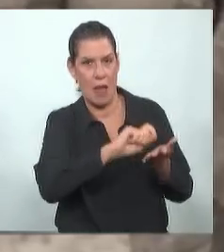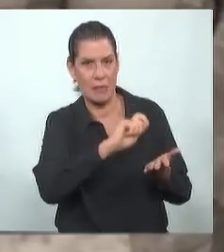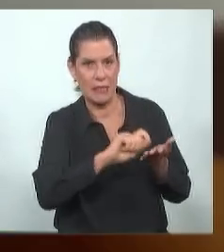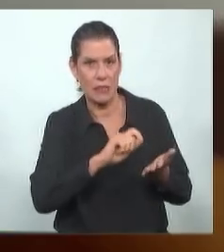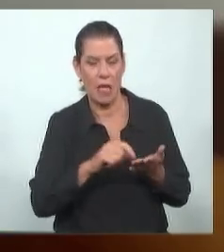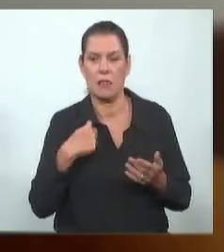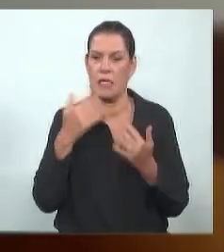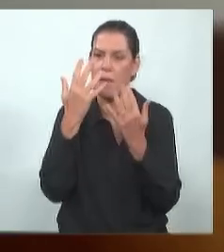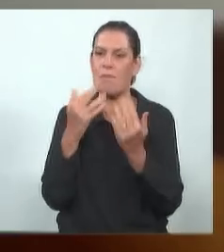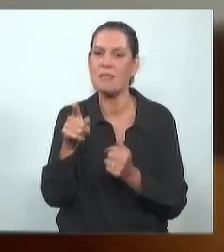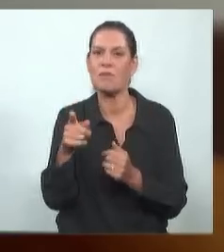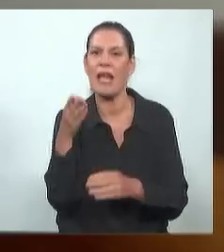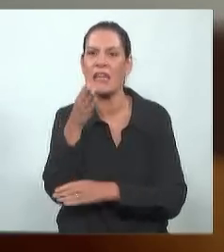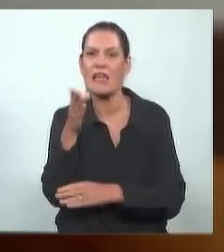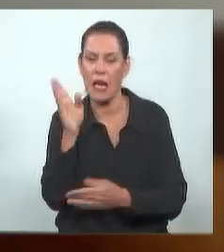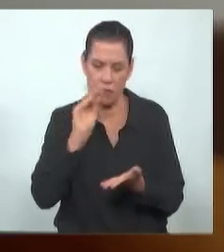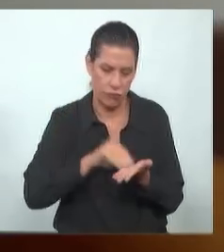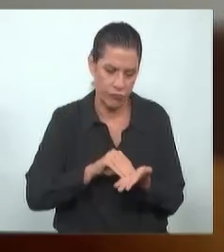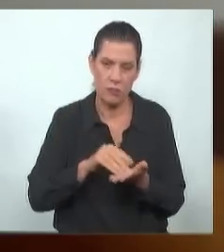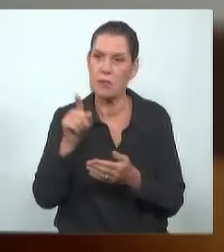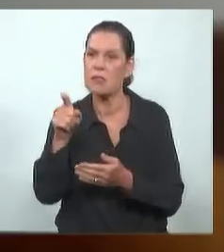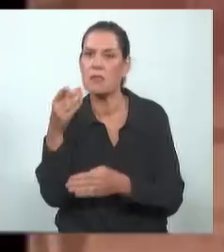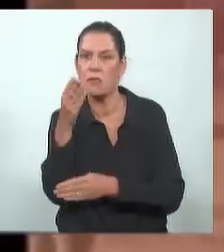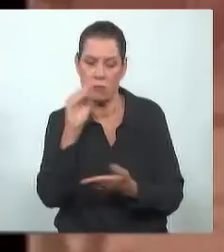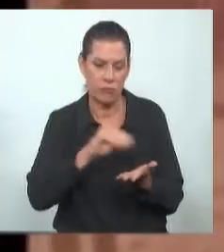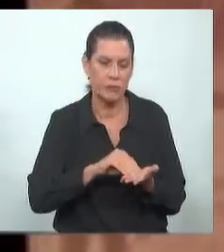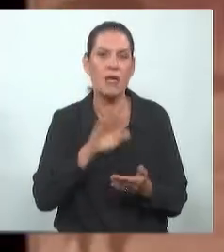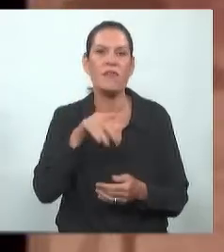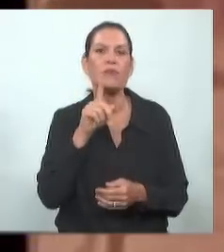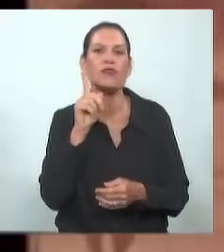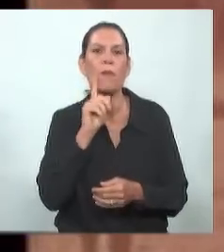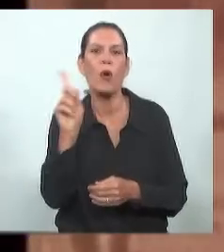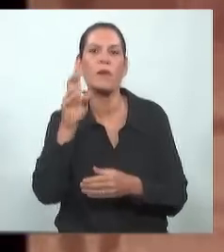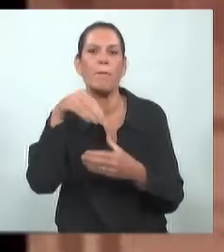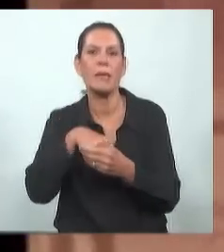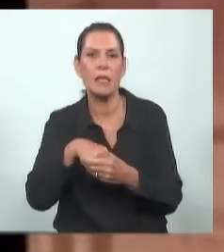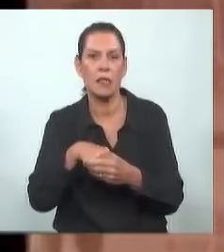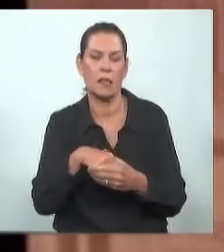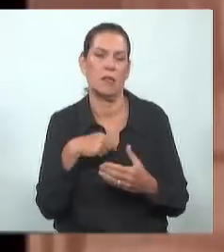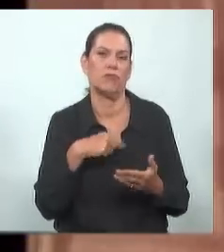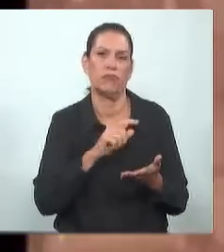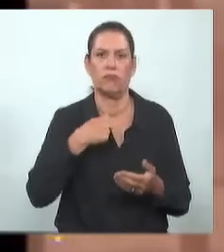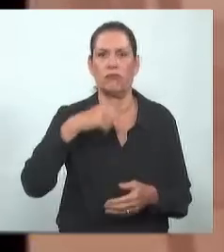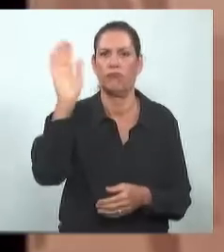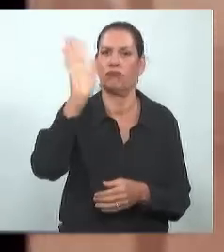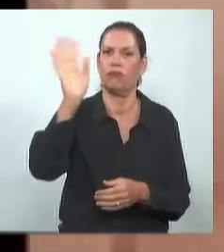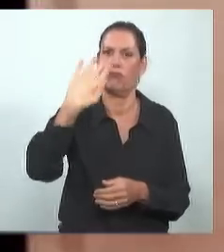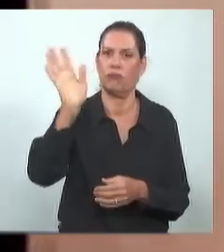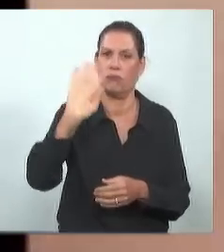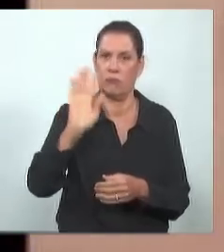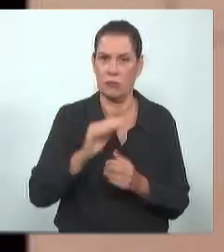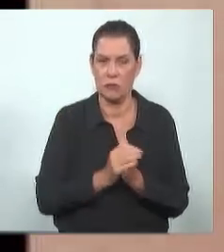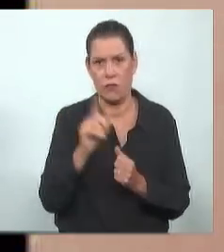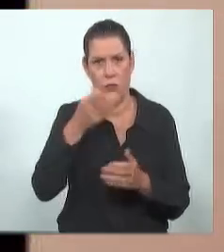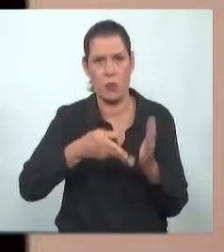שלו ואת השיבוץ, מי יושב בתוך הטנק. היא מנפנפת לשלום לדודי כשהוא יוצא עם הטנק